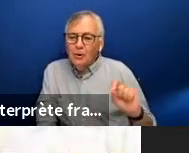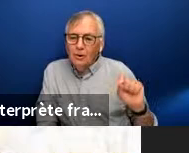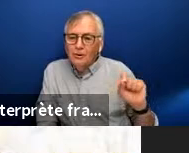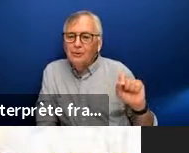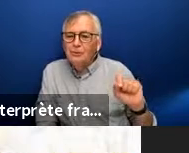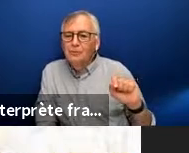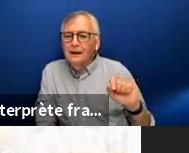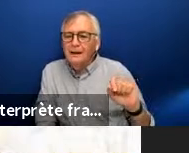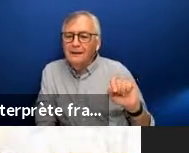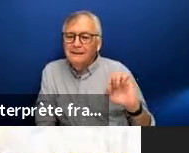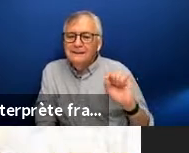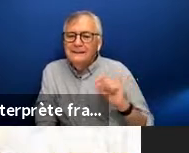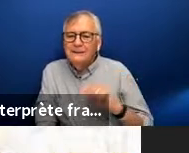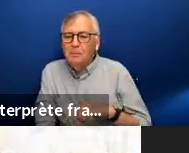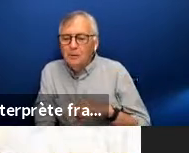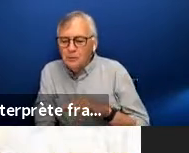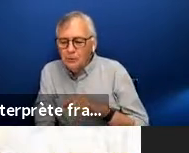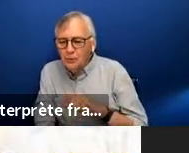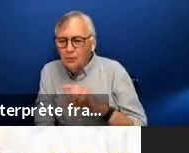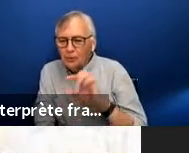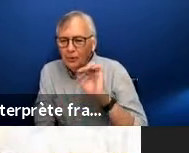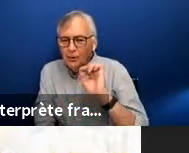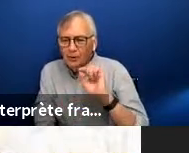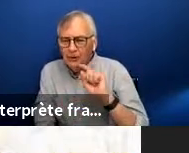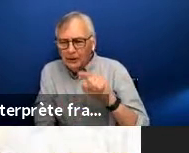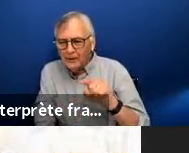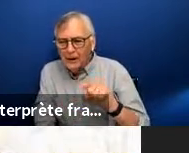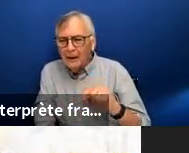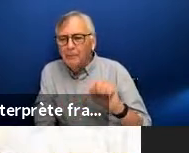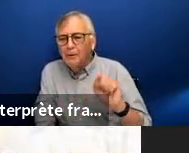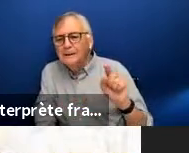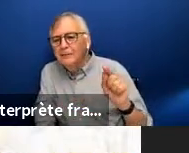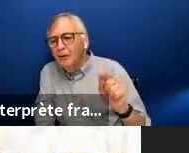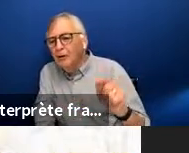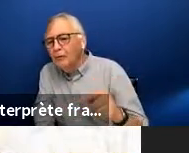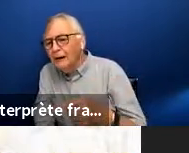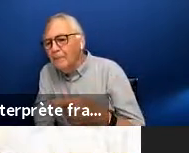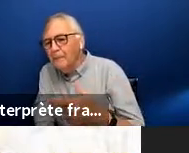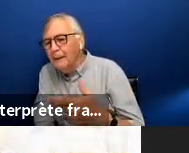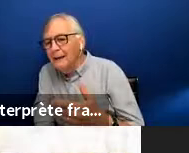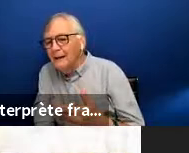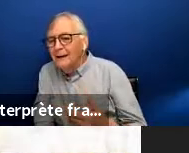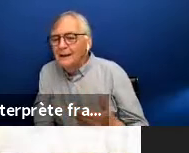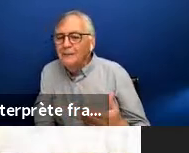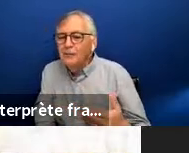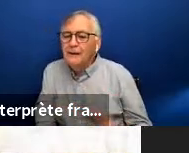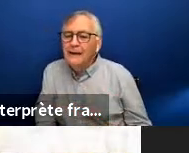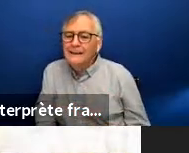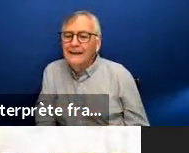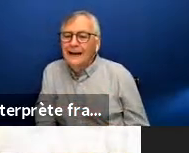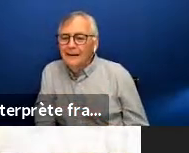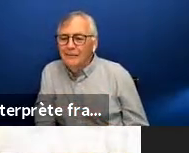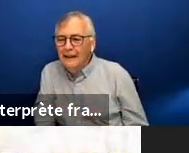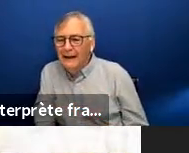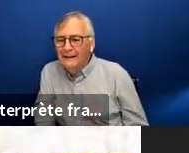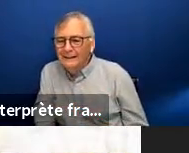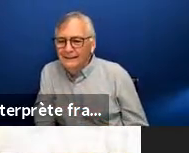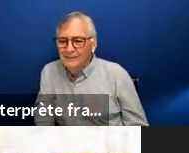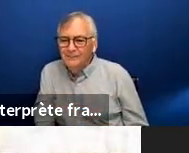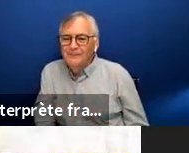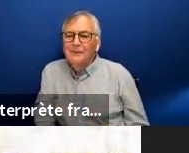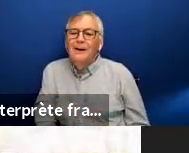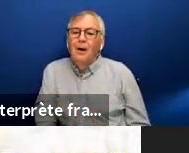Donc, souvent, s'ils ne sont pas sûrs qu'il y a quelqu'un à la porte, ils vont frapper, ils vont regarder à la